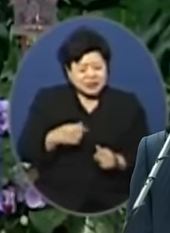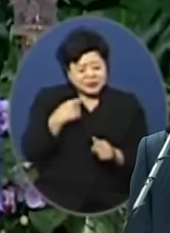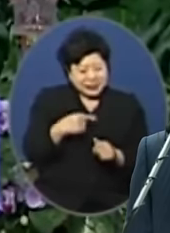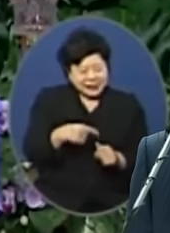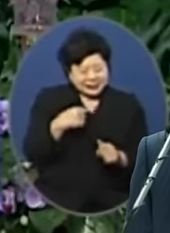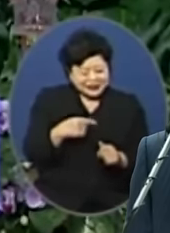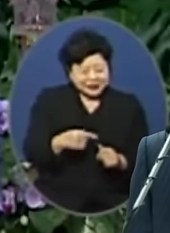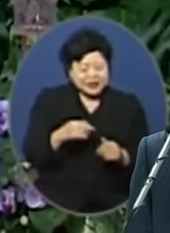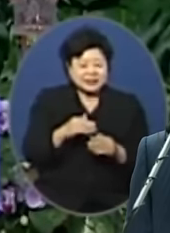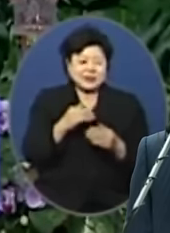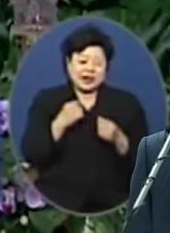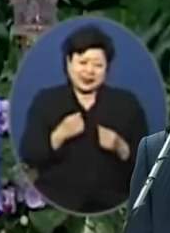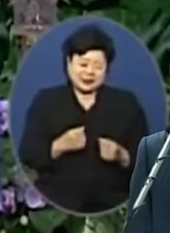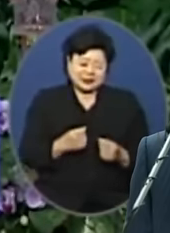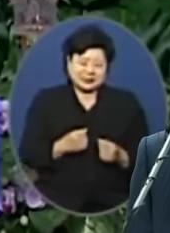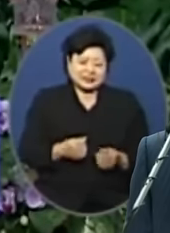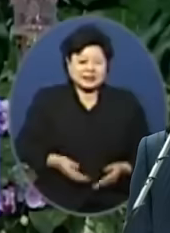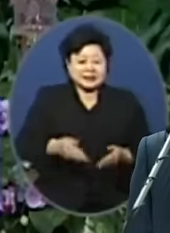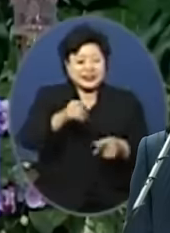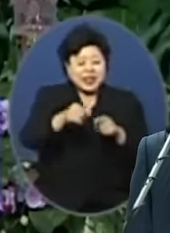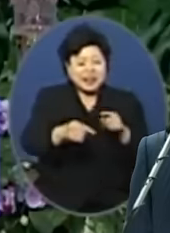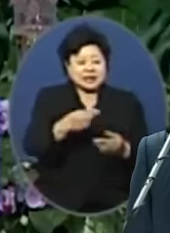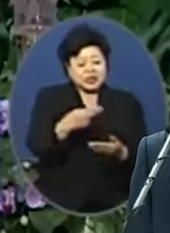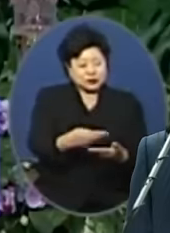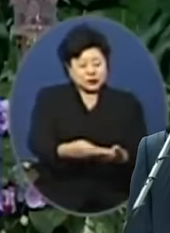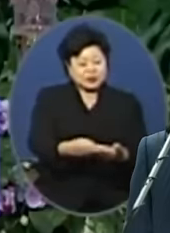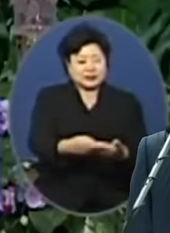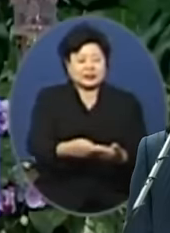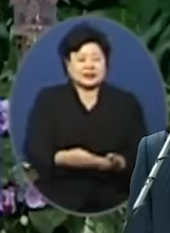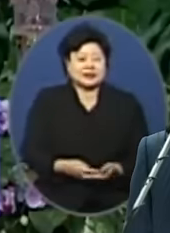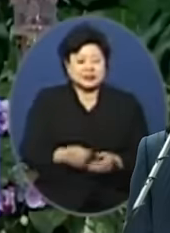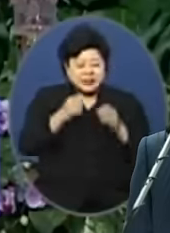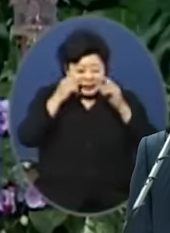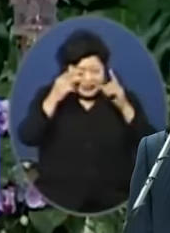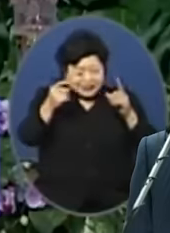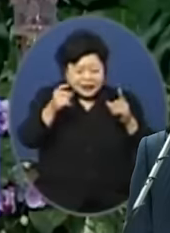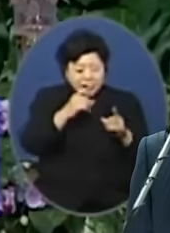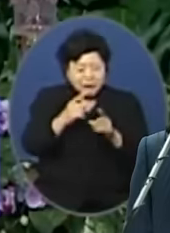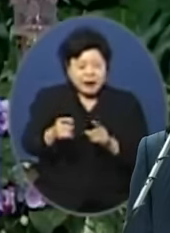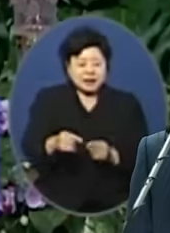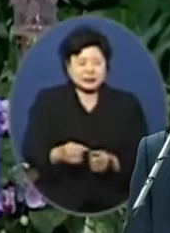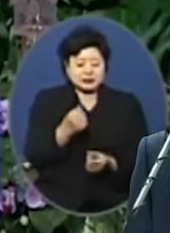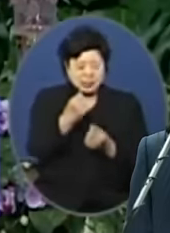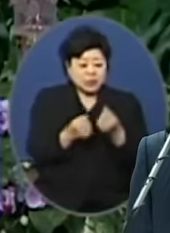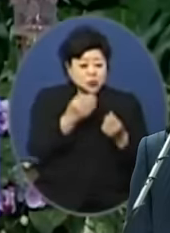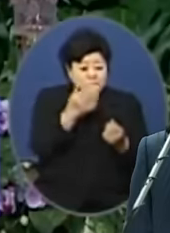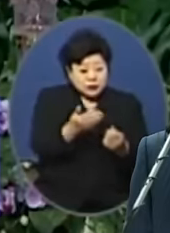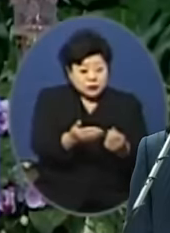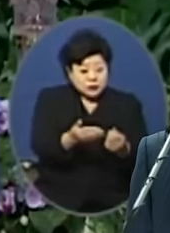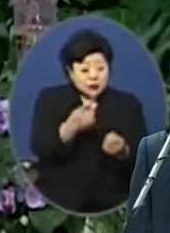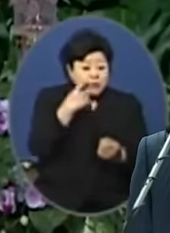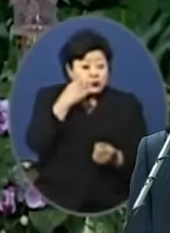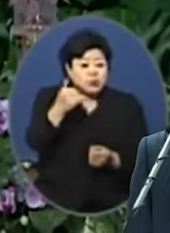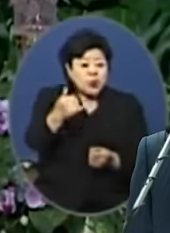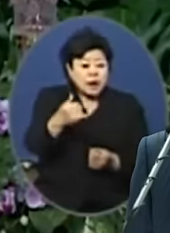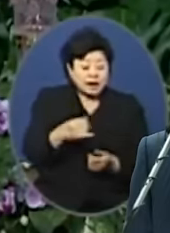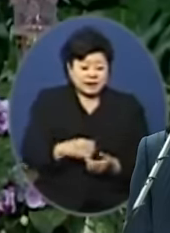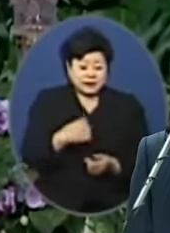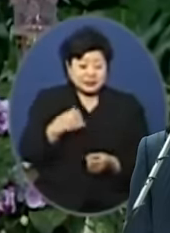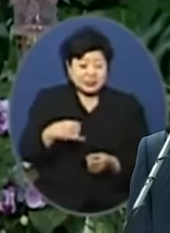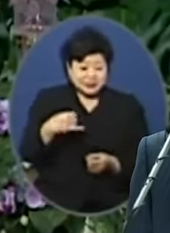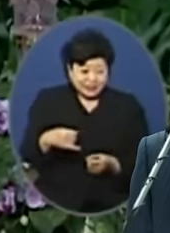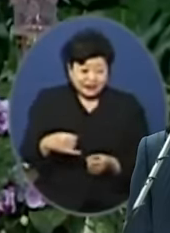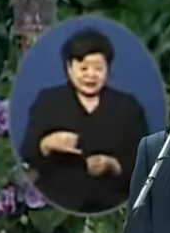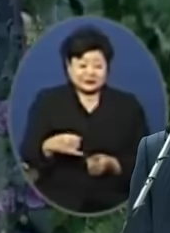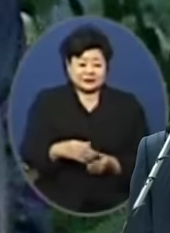가르치며 집에 앉았을 때든지 길을 갈 때든지 누워있을 때든지 일어날 때든지 말씀을 강론할 것이라. 부모가